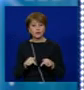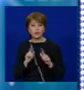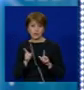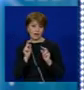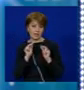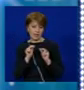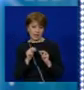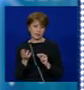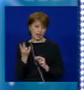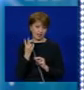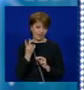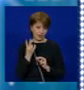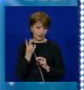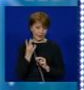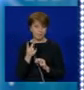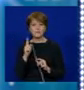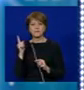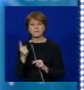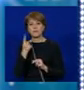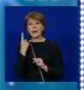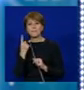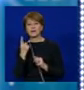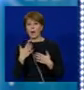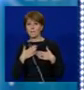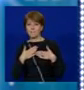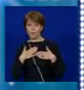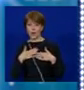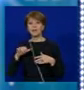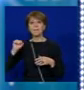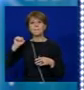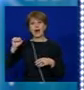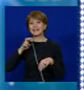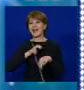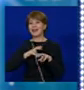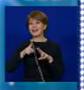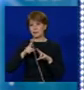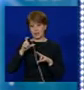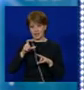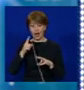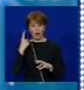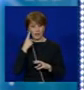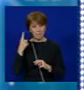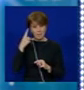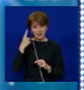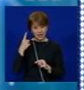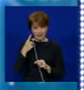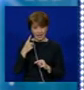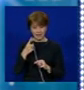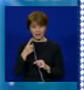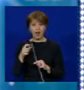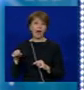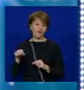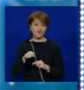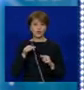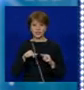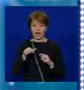неща. Първото е, че моята партия ДПС от първия ден води точно такава политика.